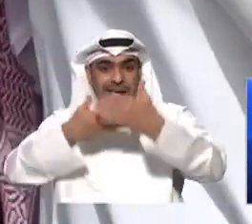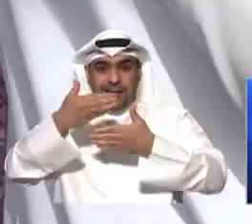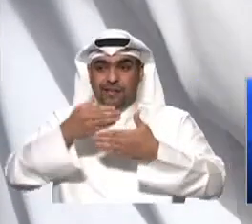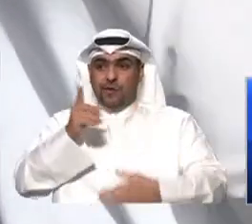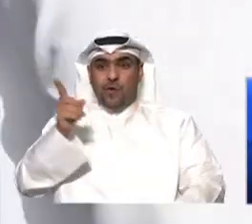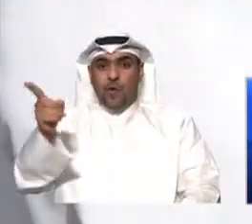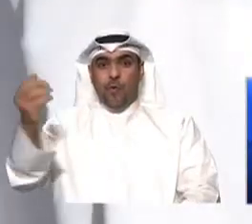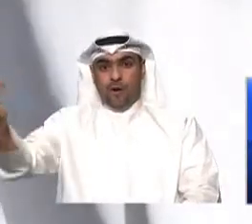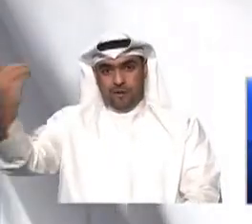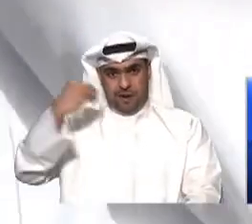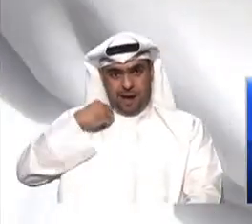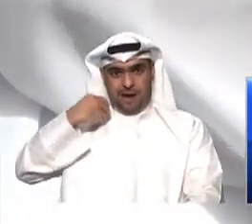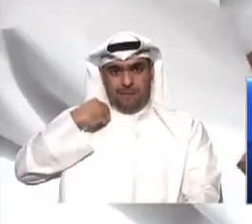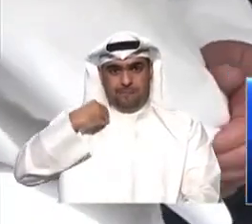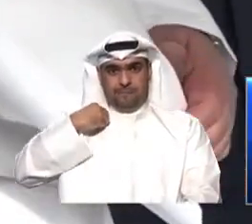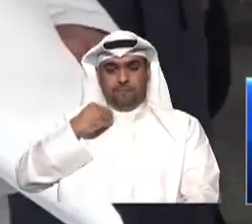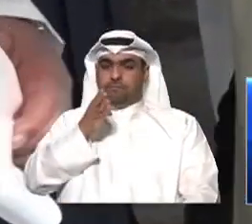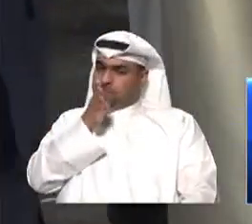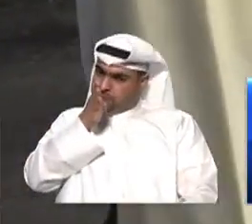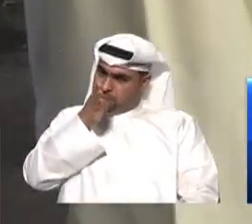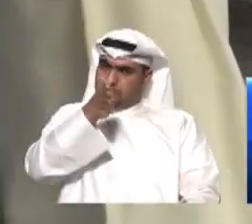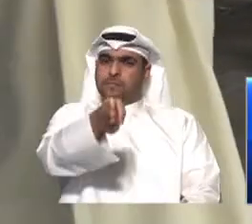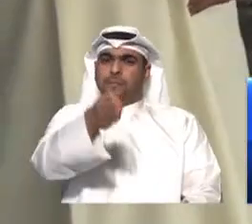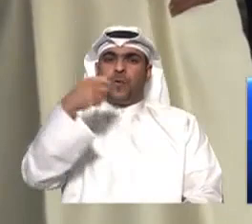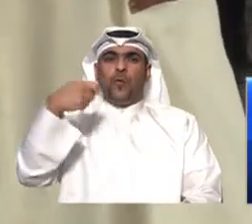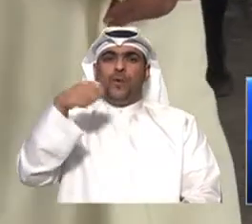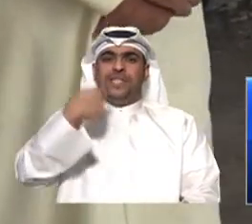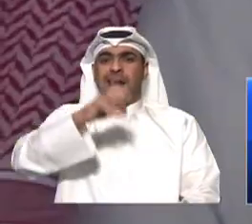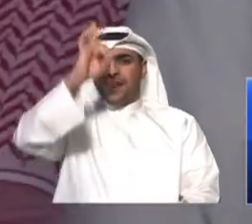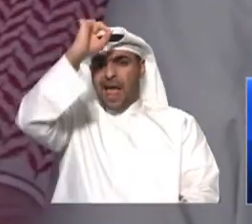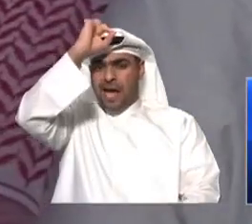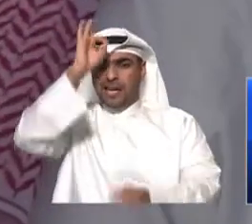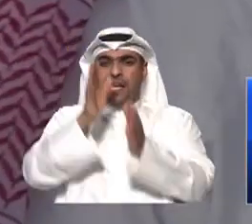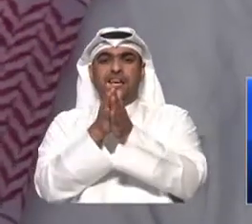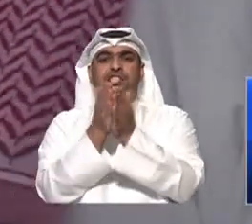وتحياته وأعجابه بإخواننا